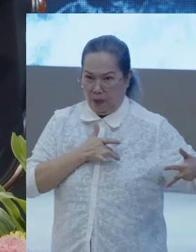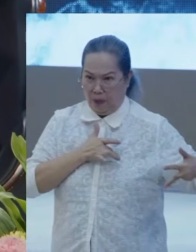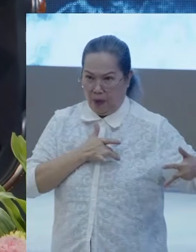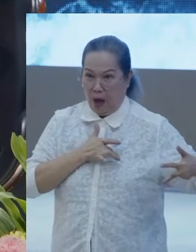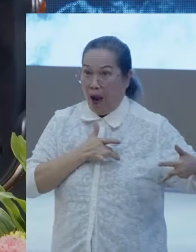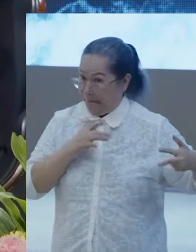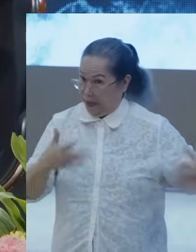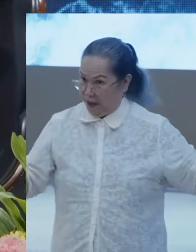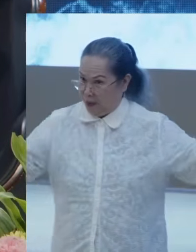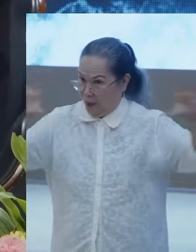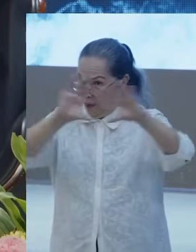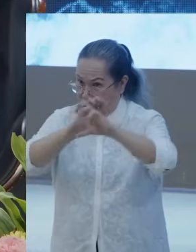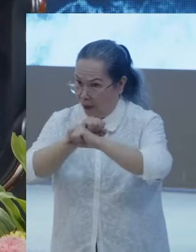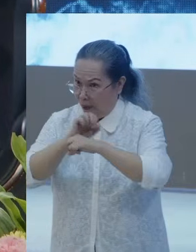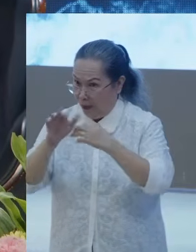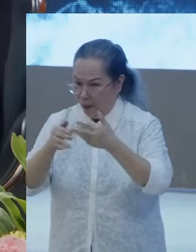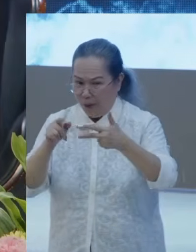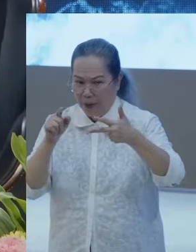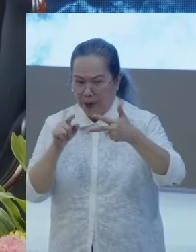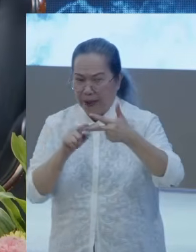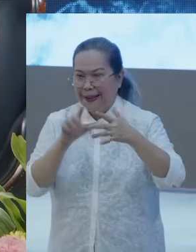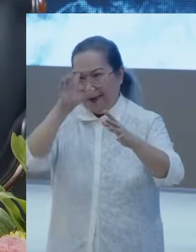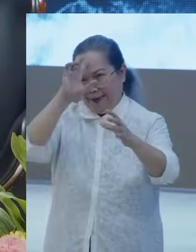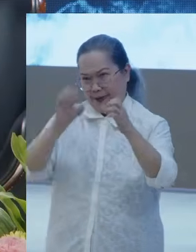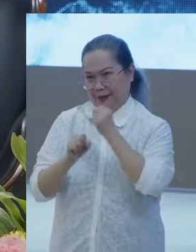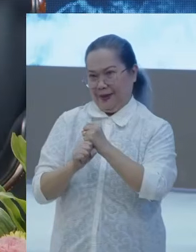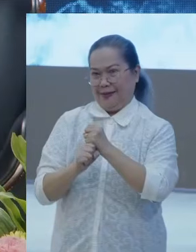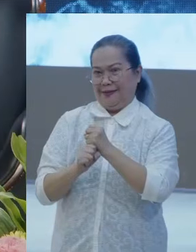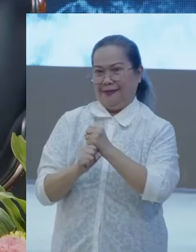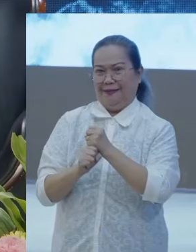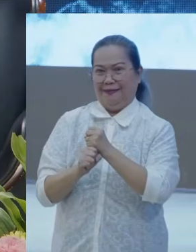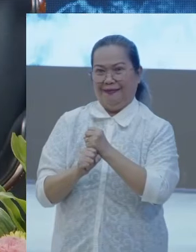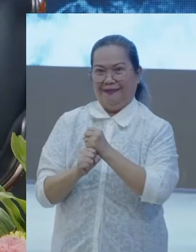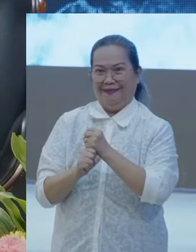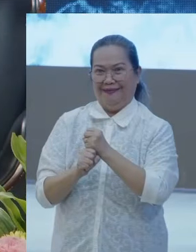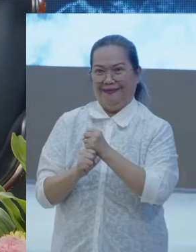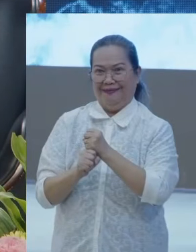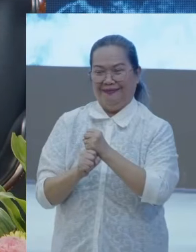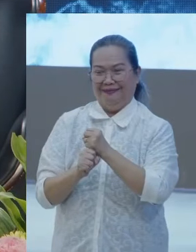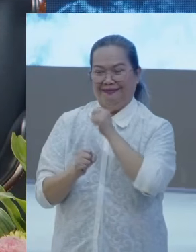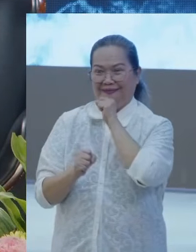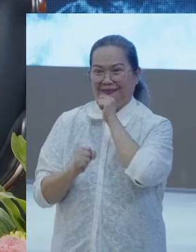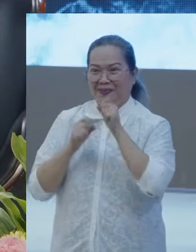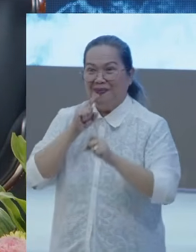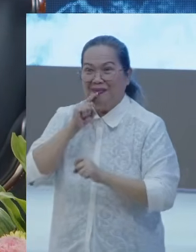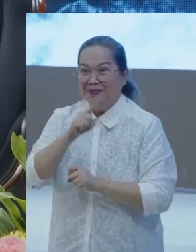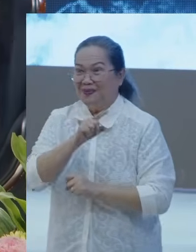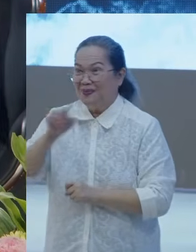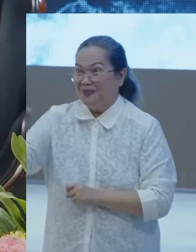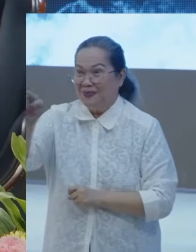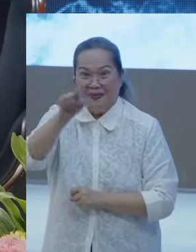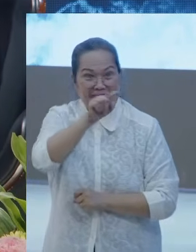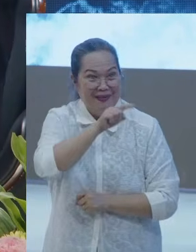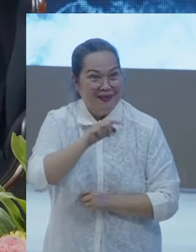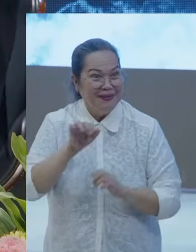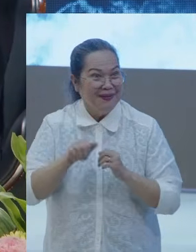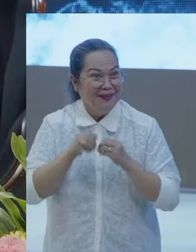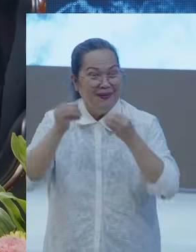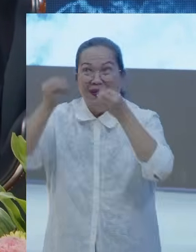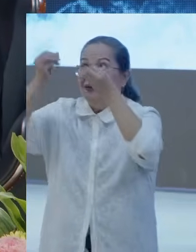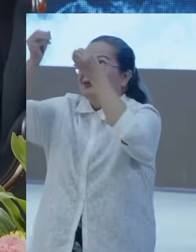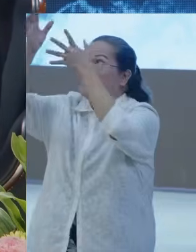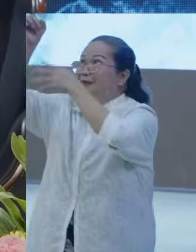buong-buo siya na nagtatrust. Kung baga ay iyong ipinupukol ang iyong sarili sa kamay ng